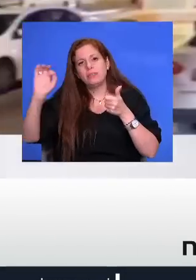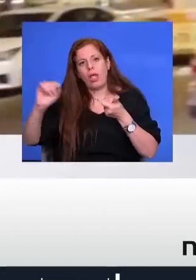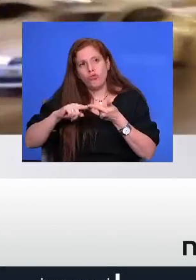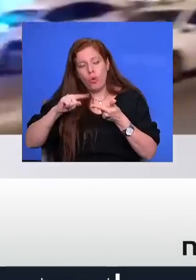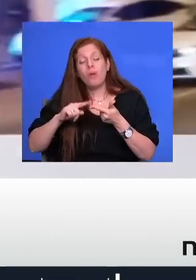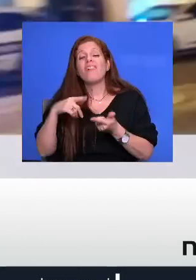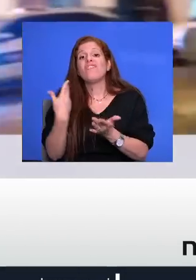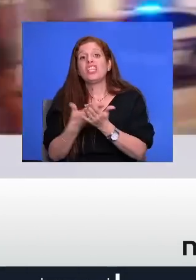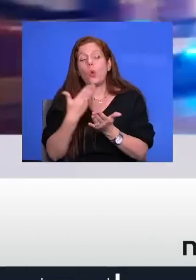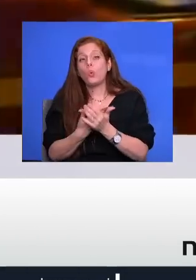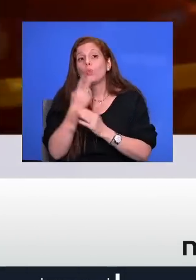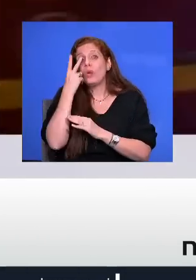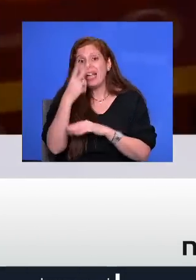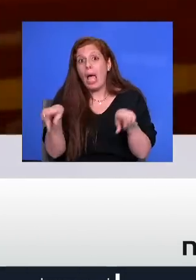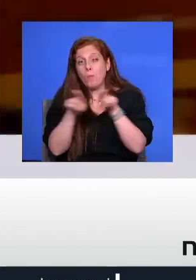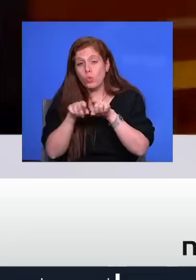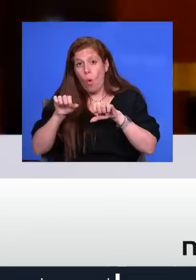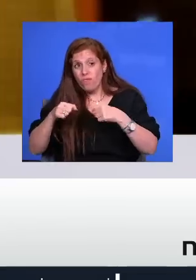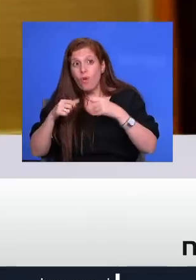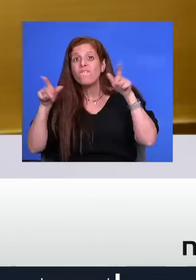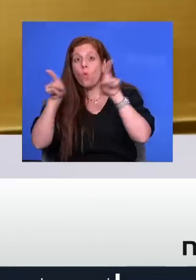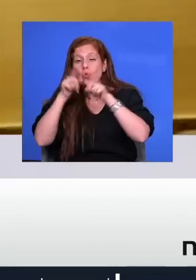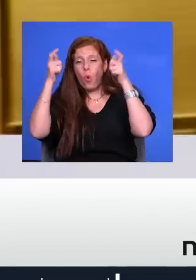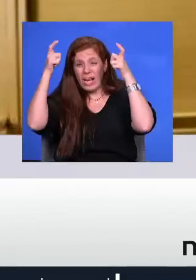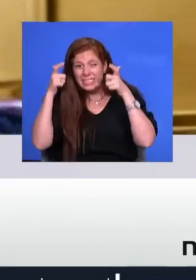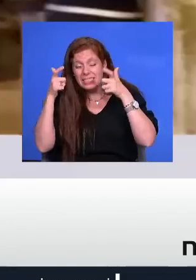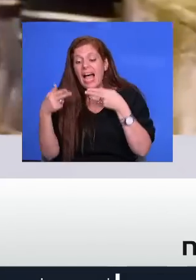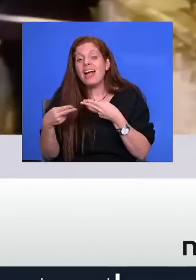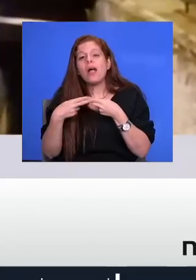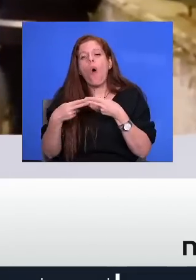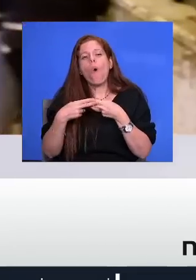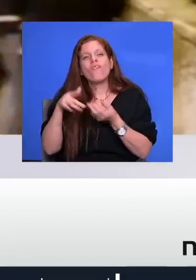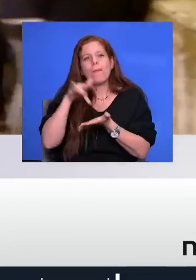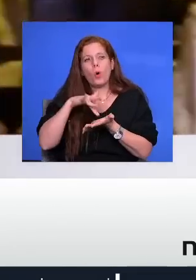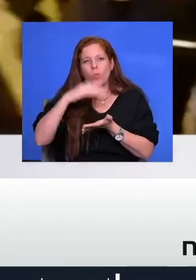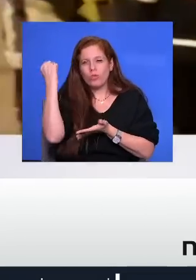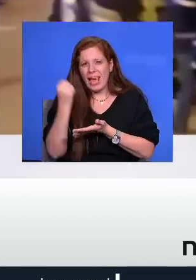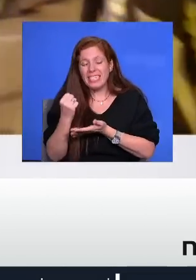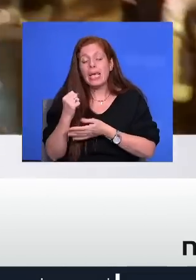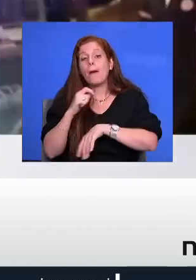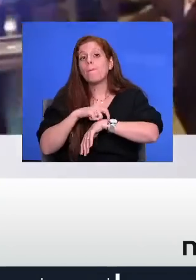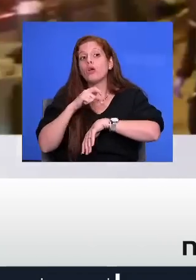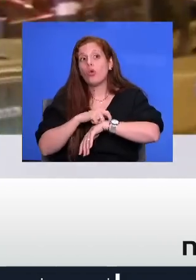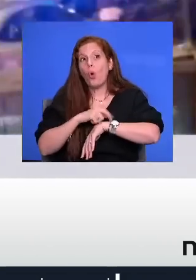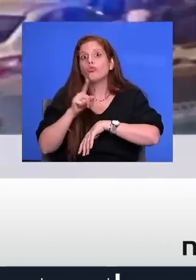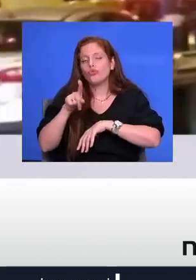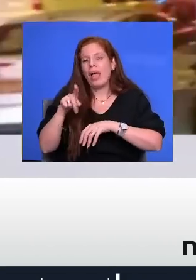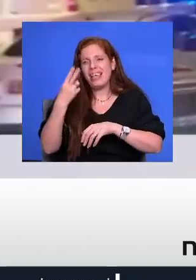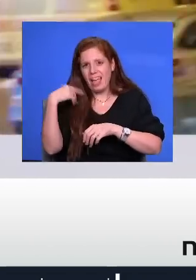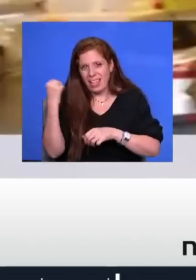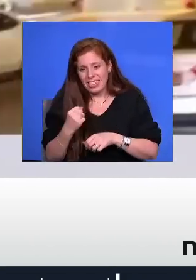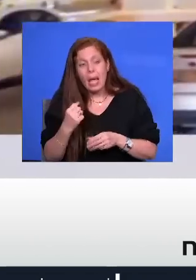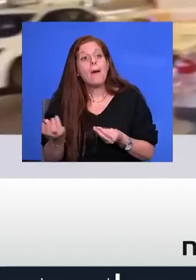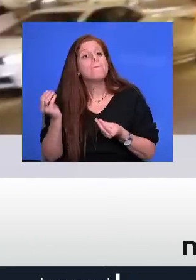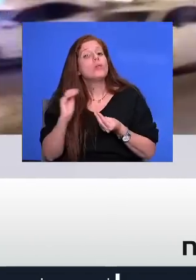המשטרה, הוא נראה עם אותו אופנוע וכסדה סמוך לזירת הרצח בשעות שהוא התבצע. בנוסף, אנחנו